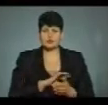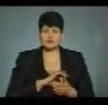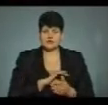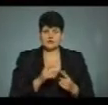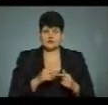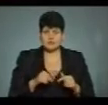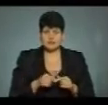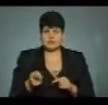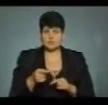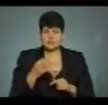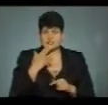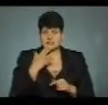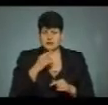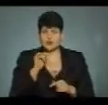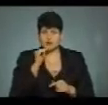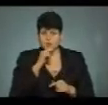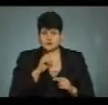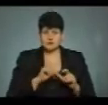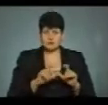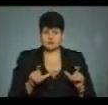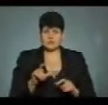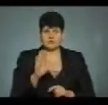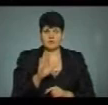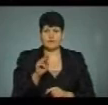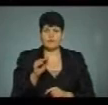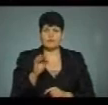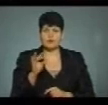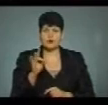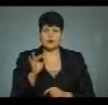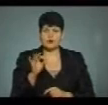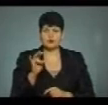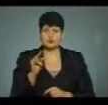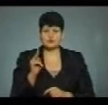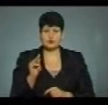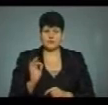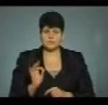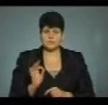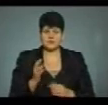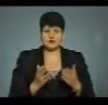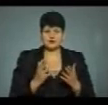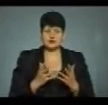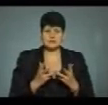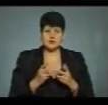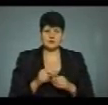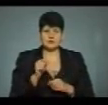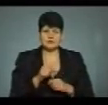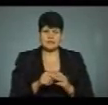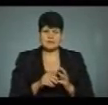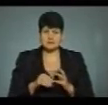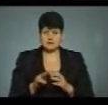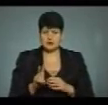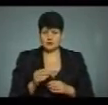Тернопільського національного економічного університету Володимир Фрончко. Якщо за рахунок тих земель хтось